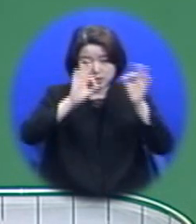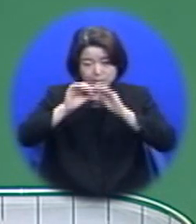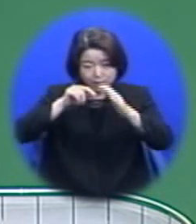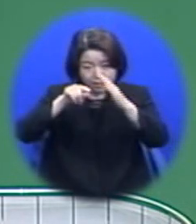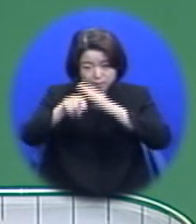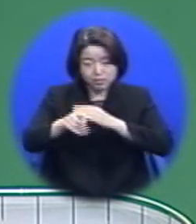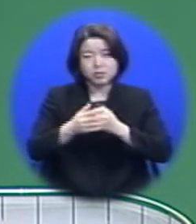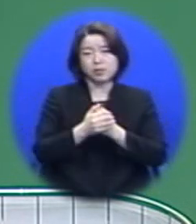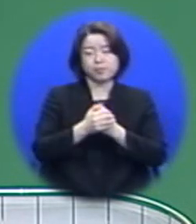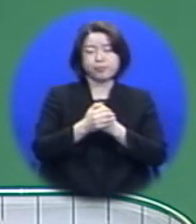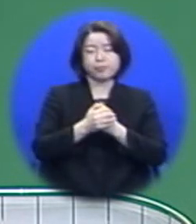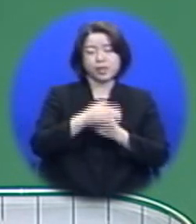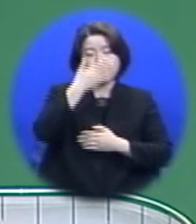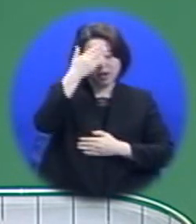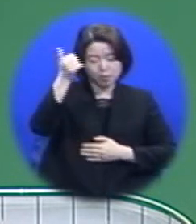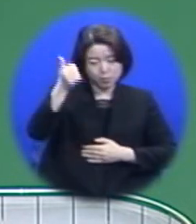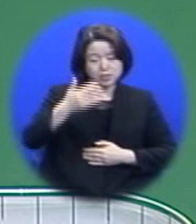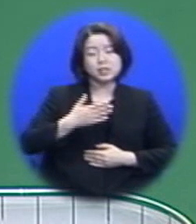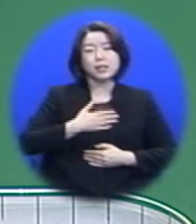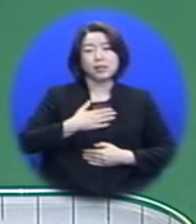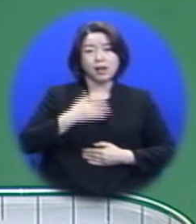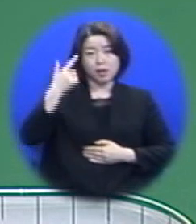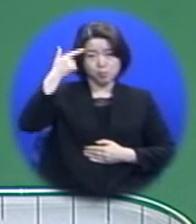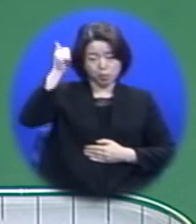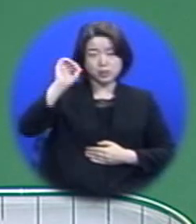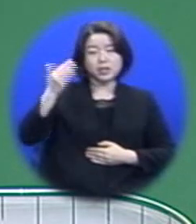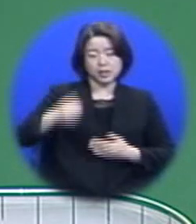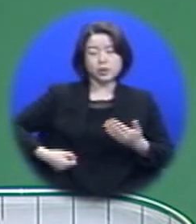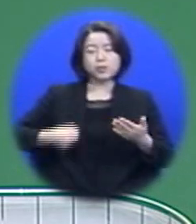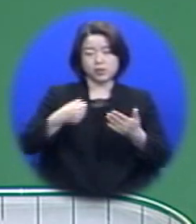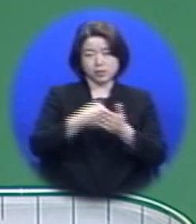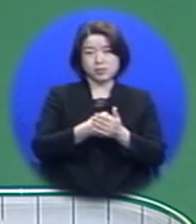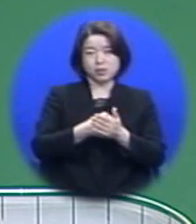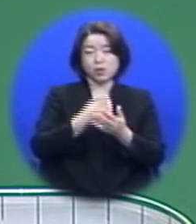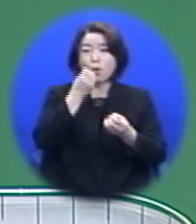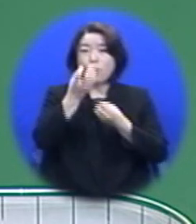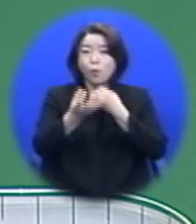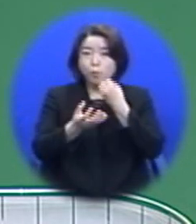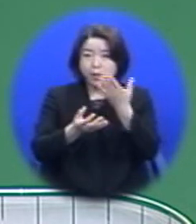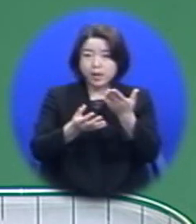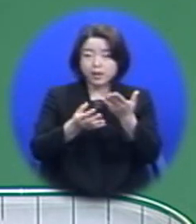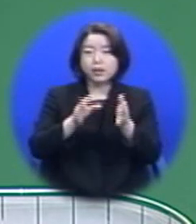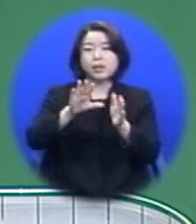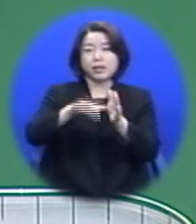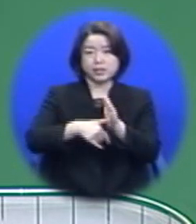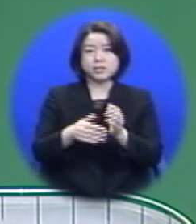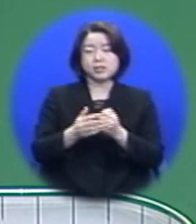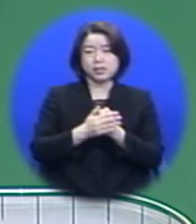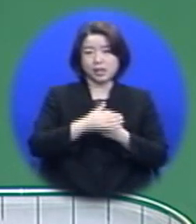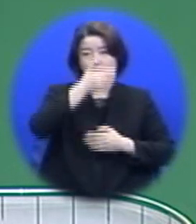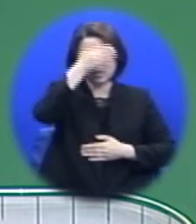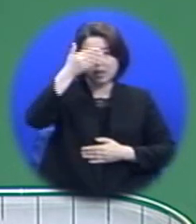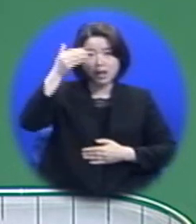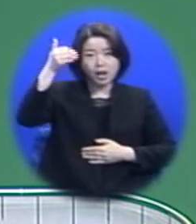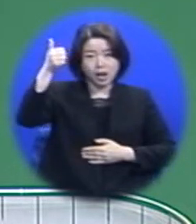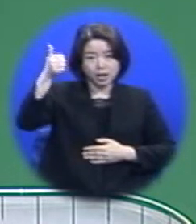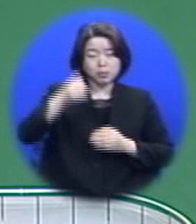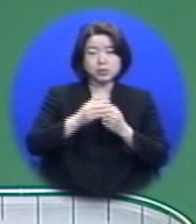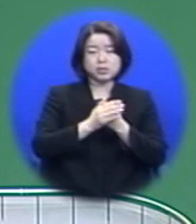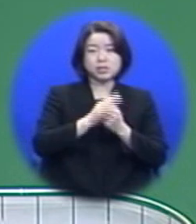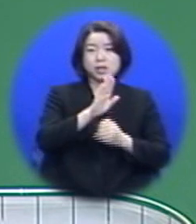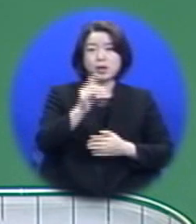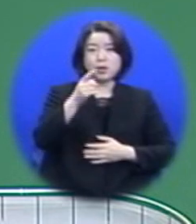저 목사가 되기로 했습니다 그렇게 고백할 때 그 할아버지고